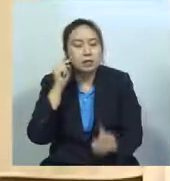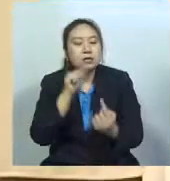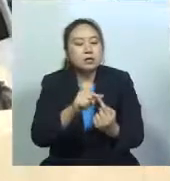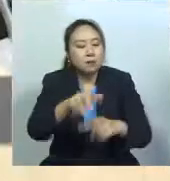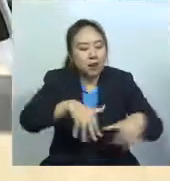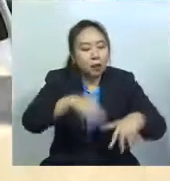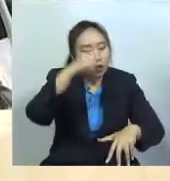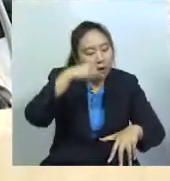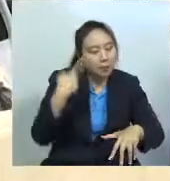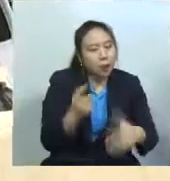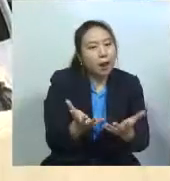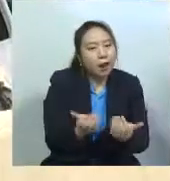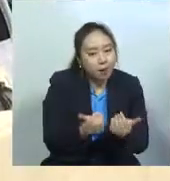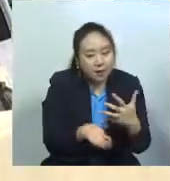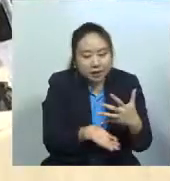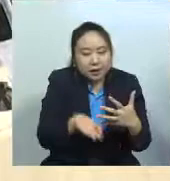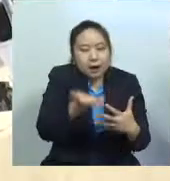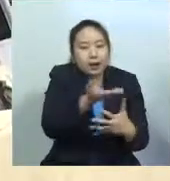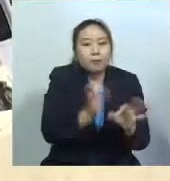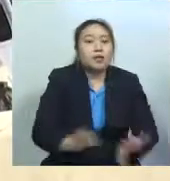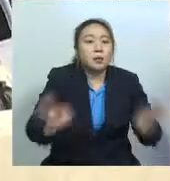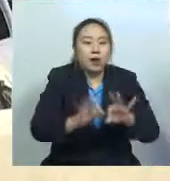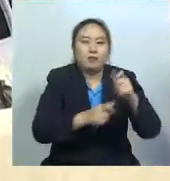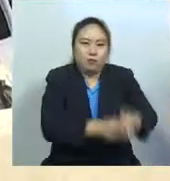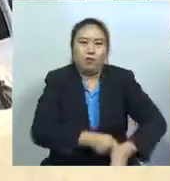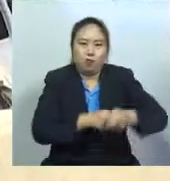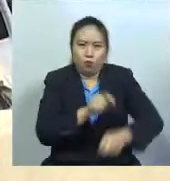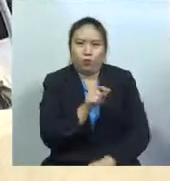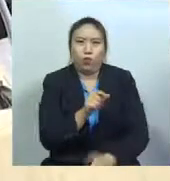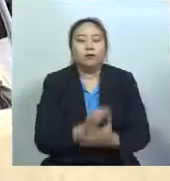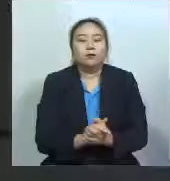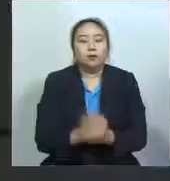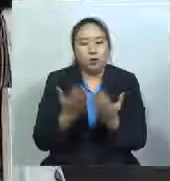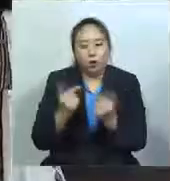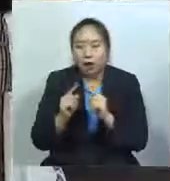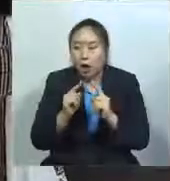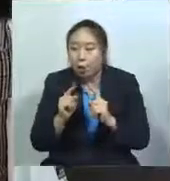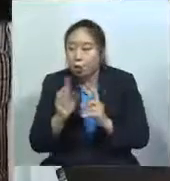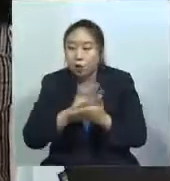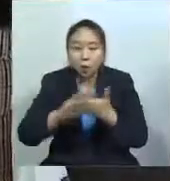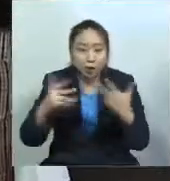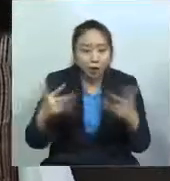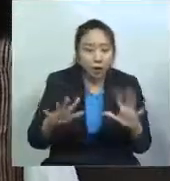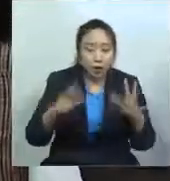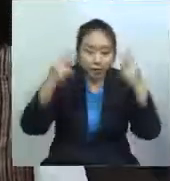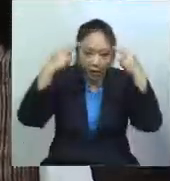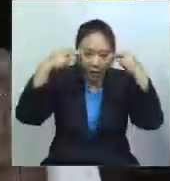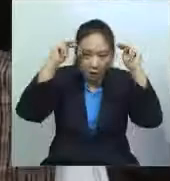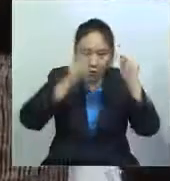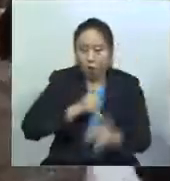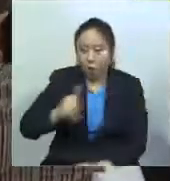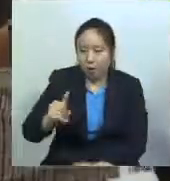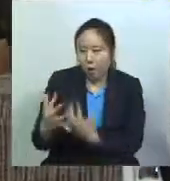ได้รับในทุกระดับโดยเฉพาะกลุ่มเกษตรกรทั้งนี้หลังการหารือท่านนายกรัฐมนตรีก็ให้สัม